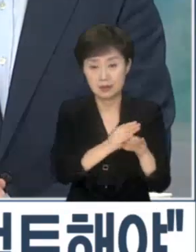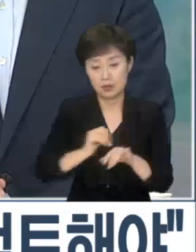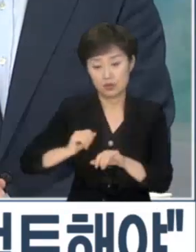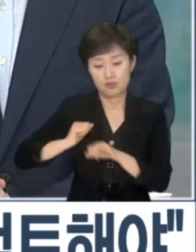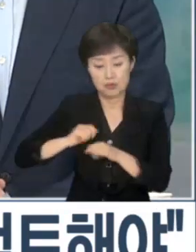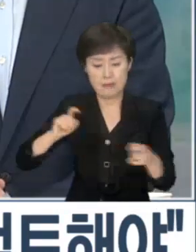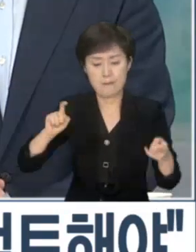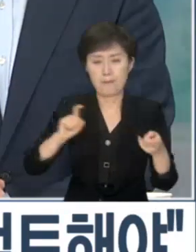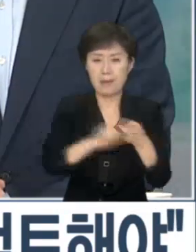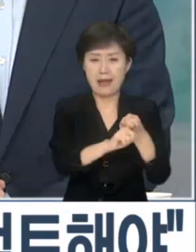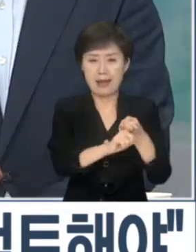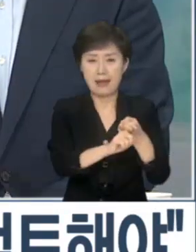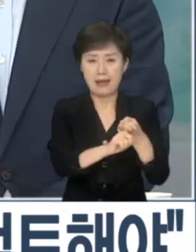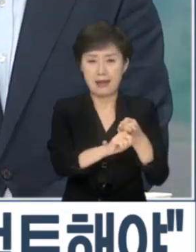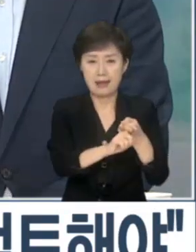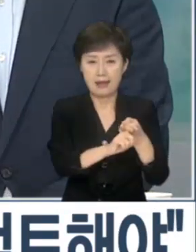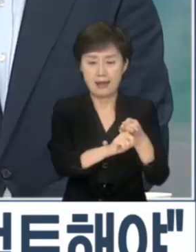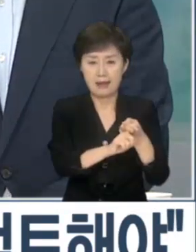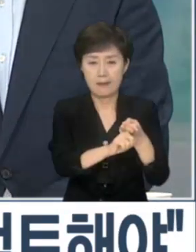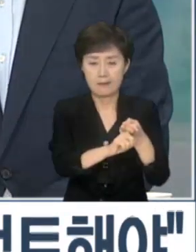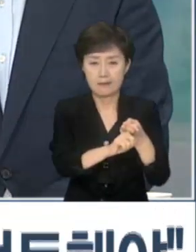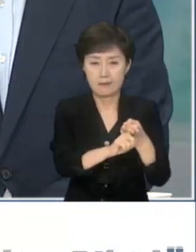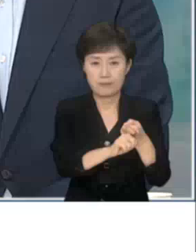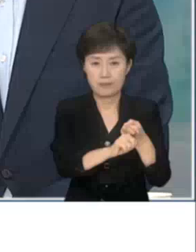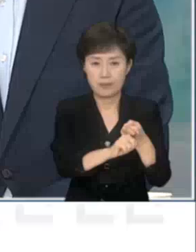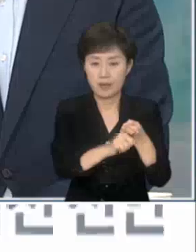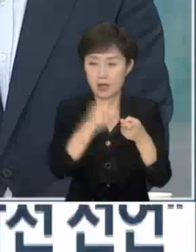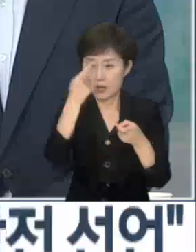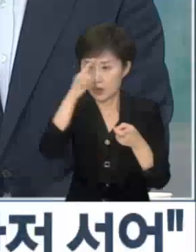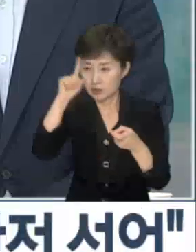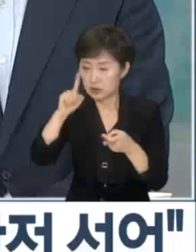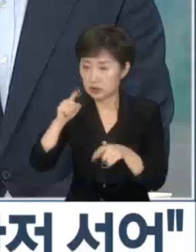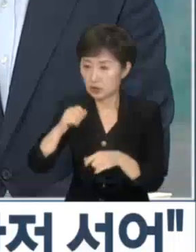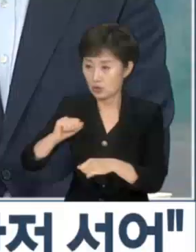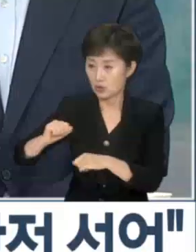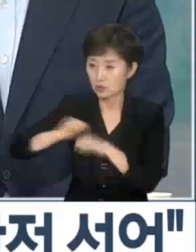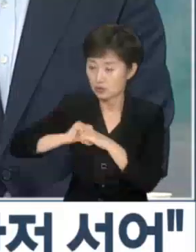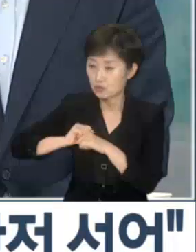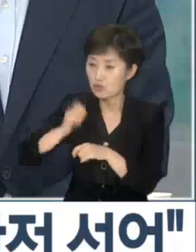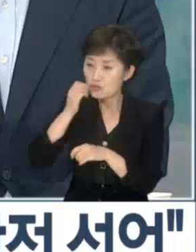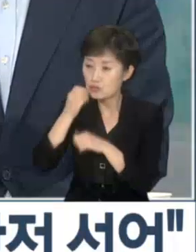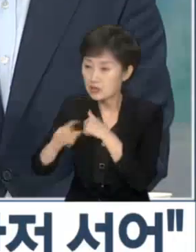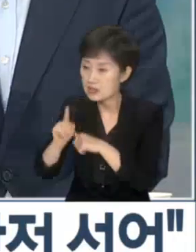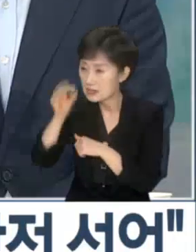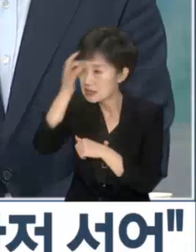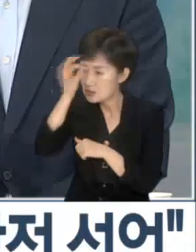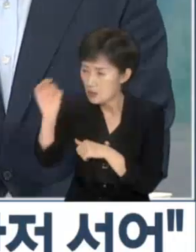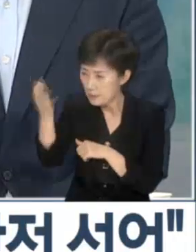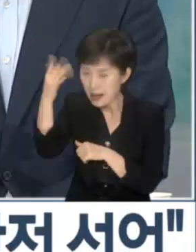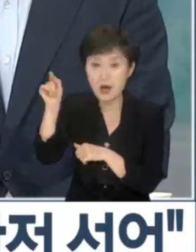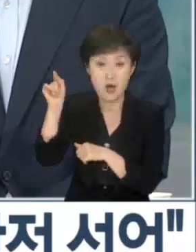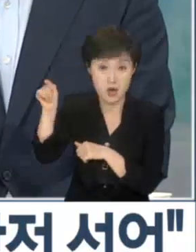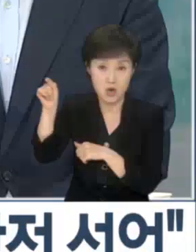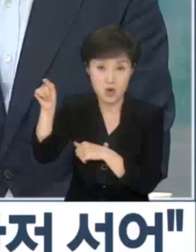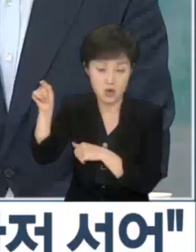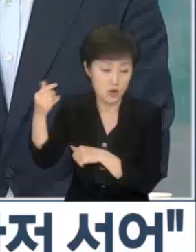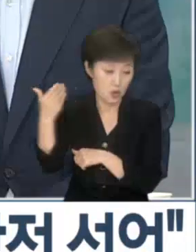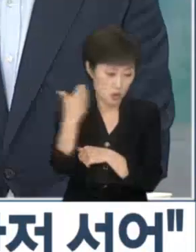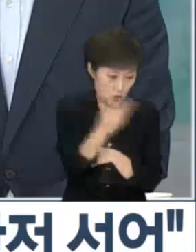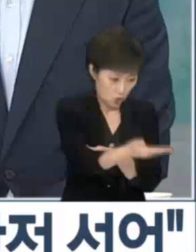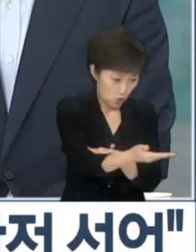가까워지고 그 러시아의 그 군사 기술이 북한으로 이전되고 북한의 여러 가지 재래식